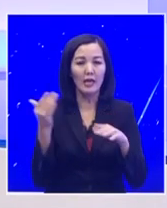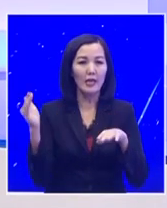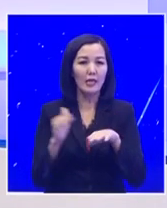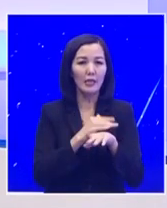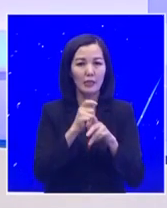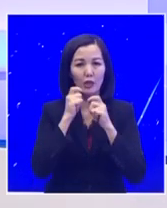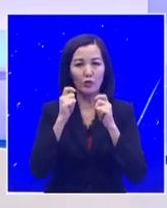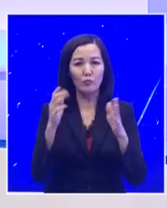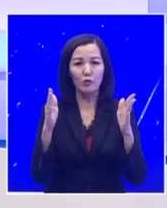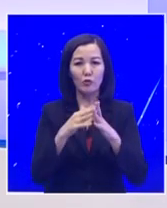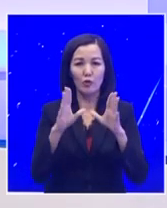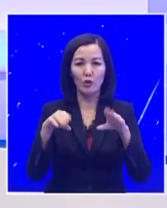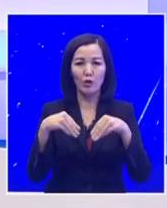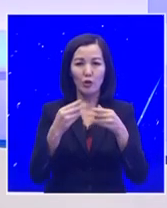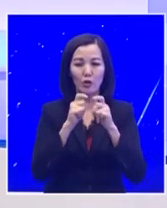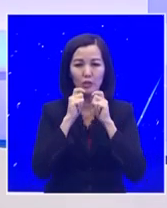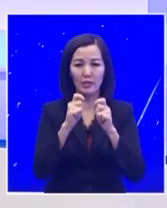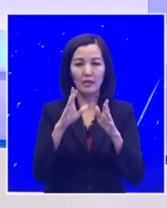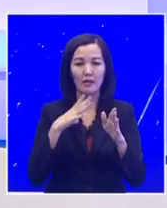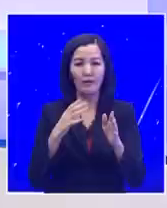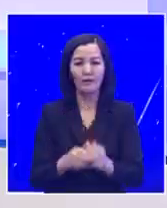жұмсап, үйсіздерге баспана сыйлады.